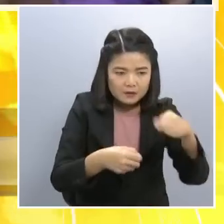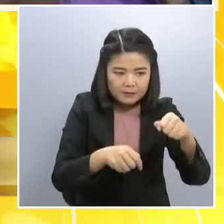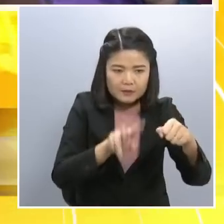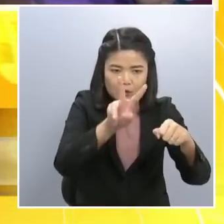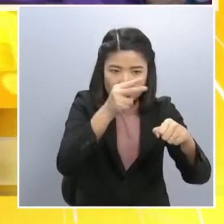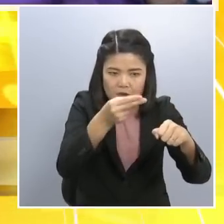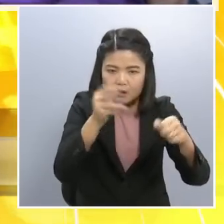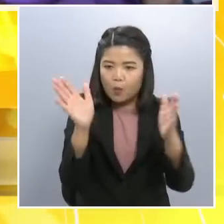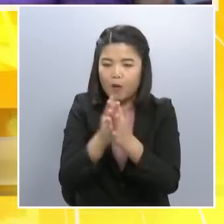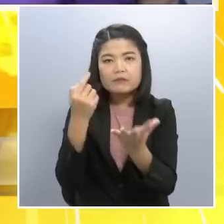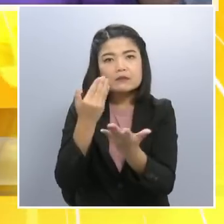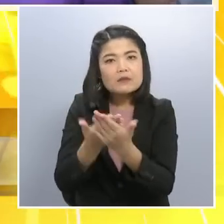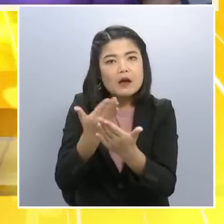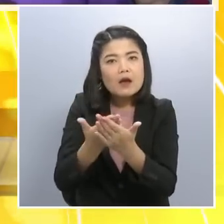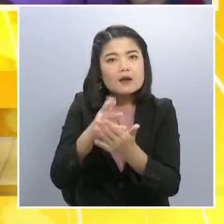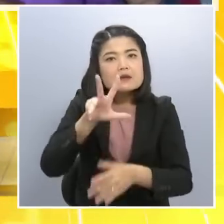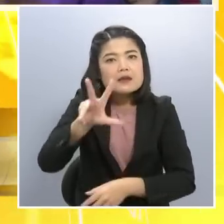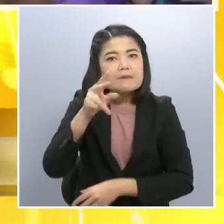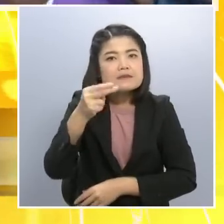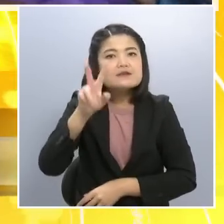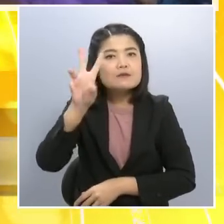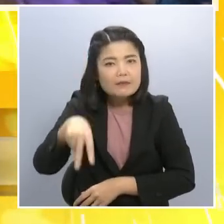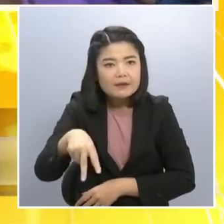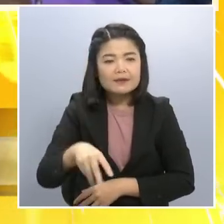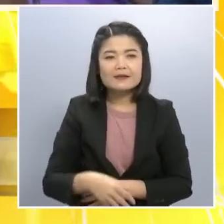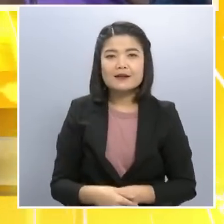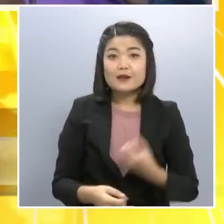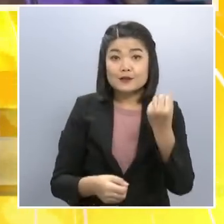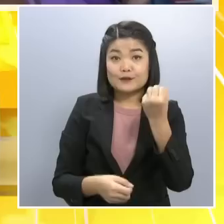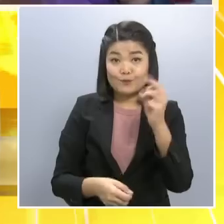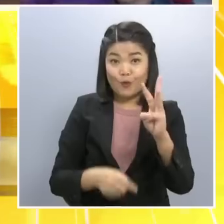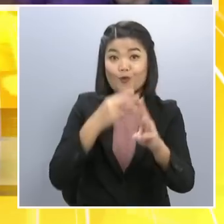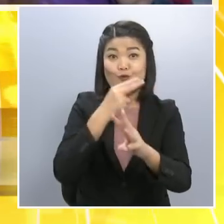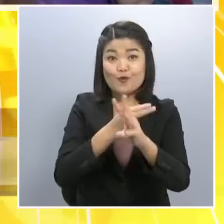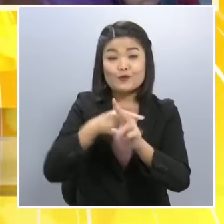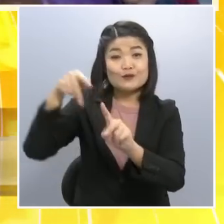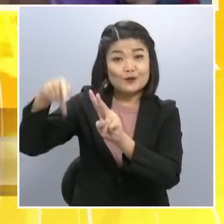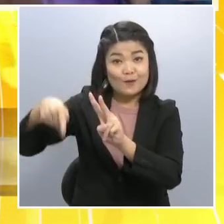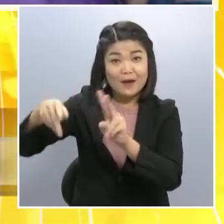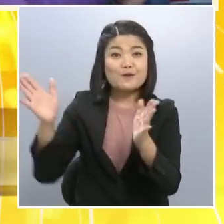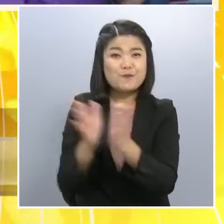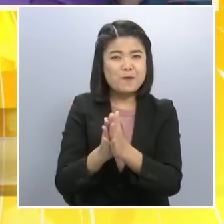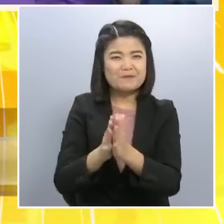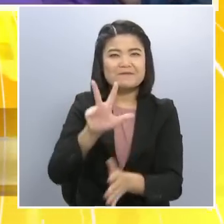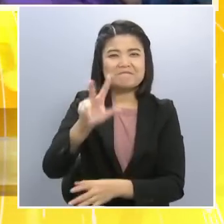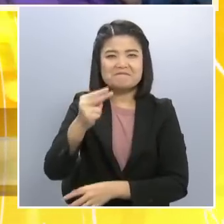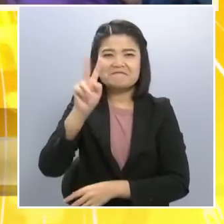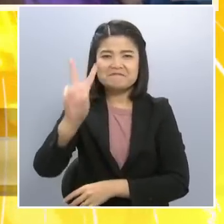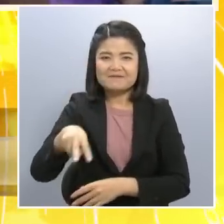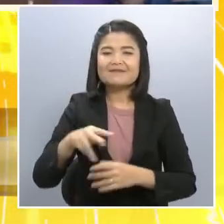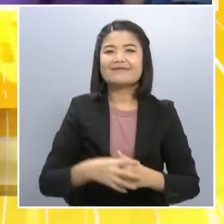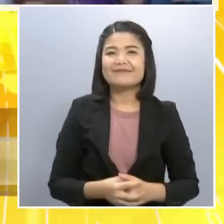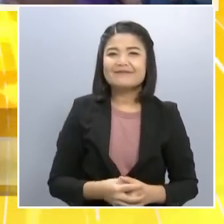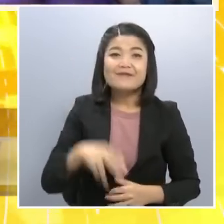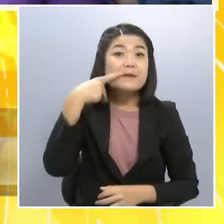30,000 32 30,000 32 มั้ย 6 2,000 6 22ใช่ๆ 32,000 ท่านผู้ชมคุณ